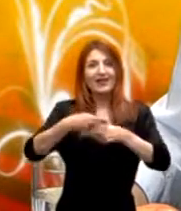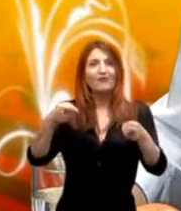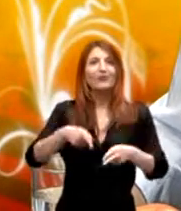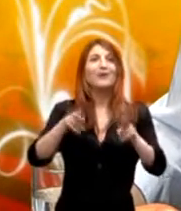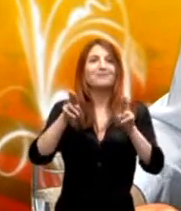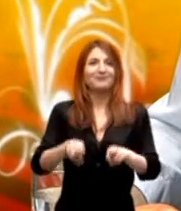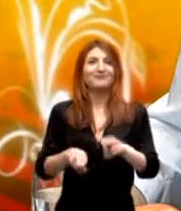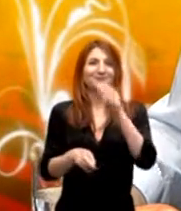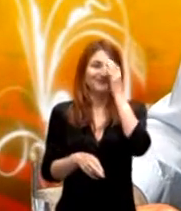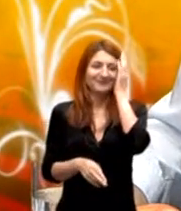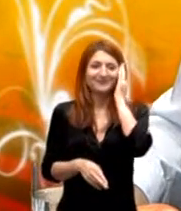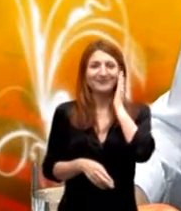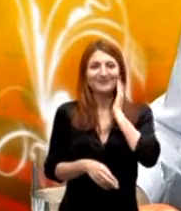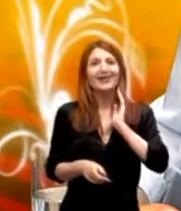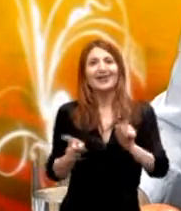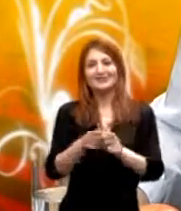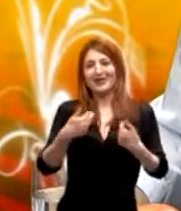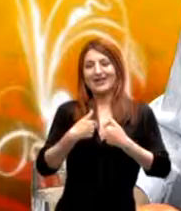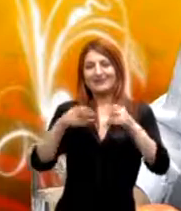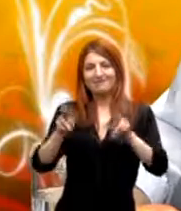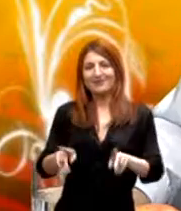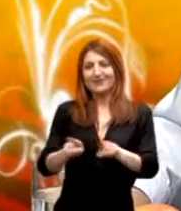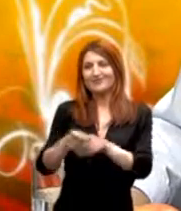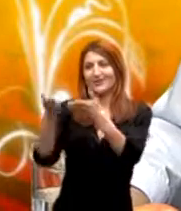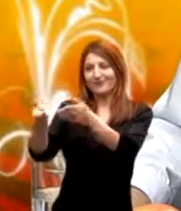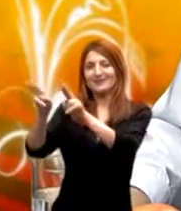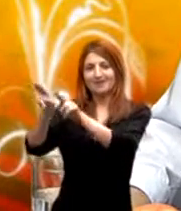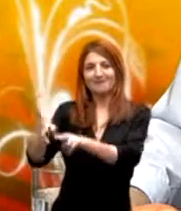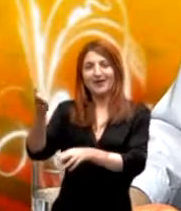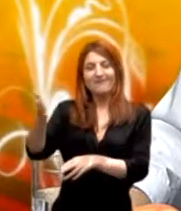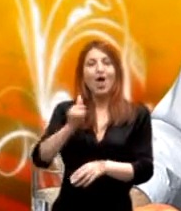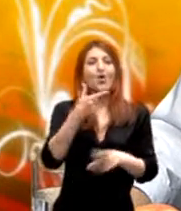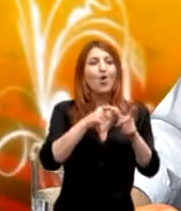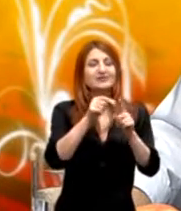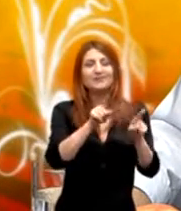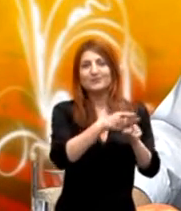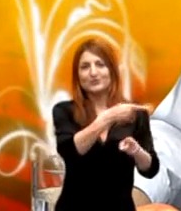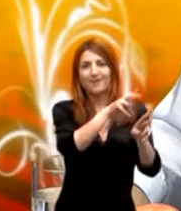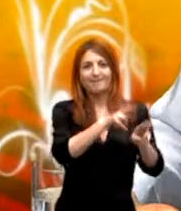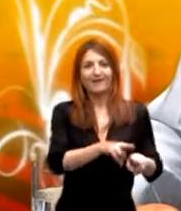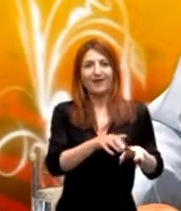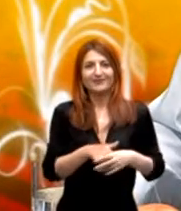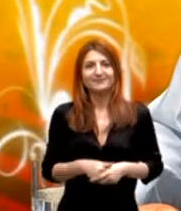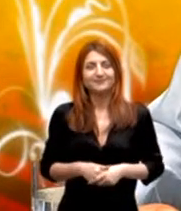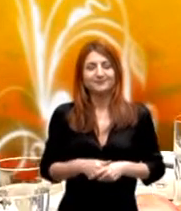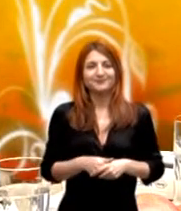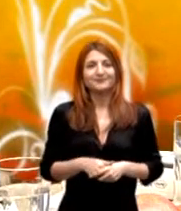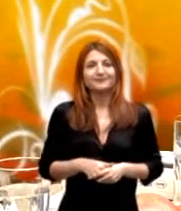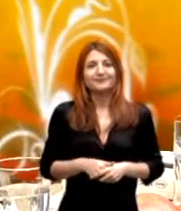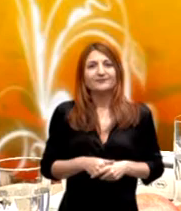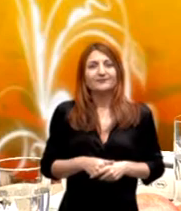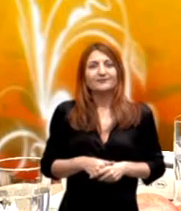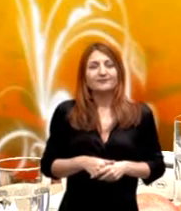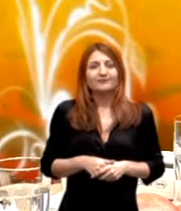i sve je pravo. Evo, ja sam prava i vi ste pravi. I Josip je pravi. Da. Ali Josip, mi smo sada čuli ovo. Josip,